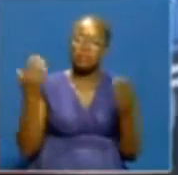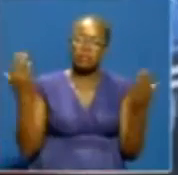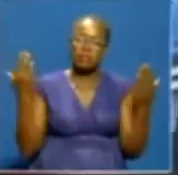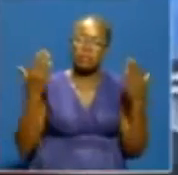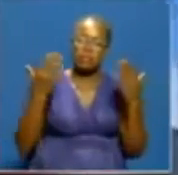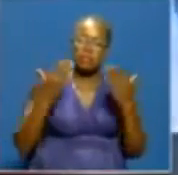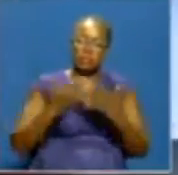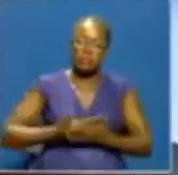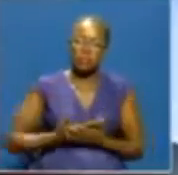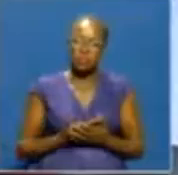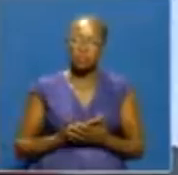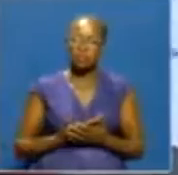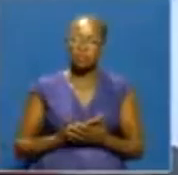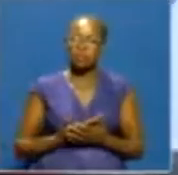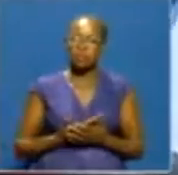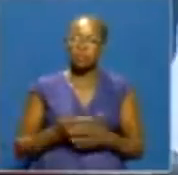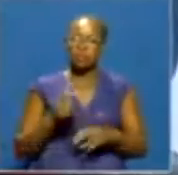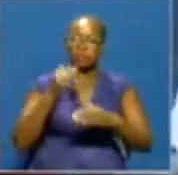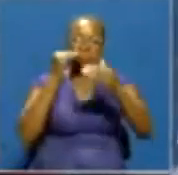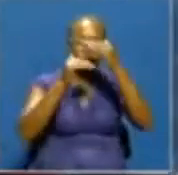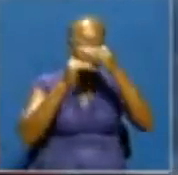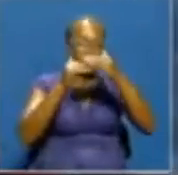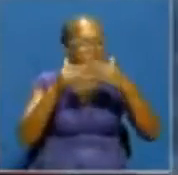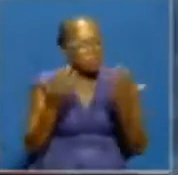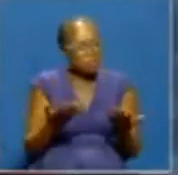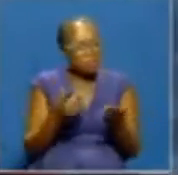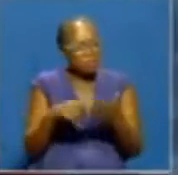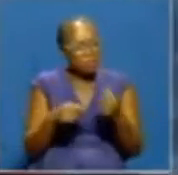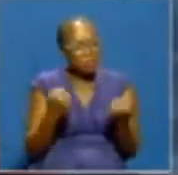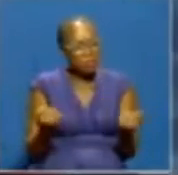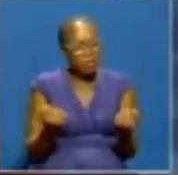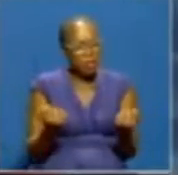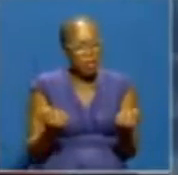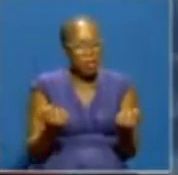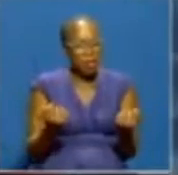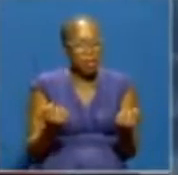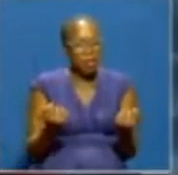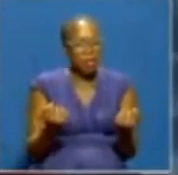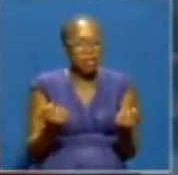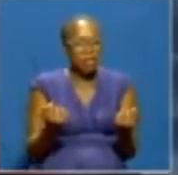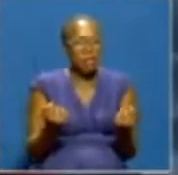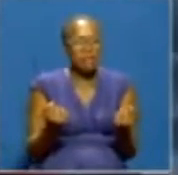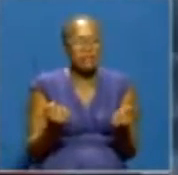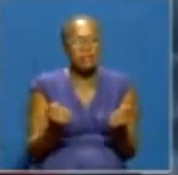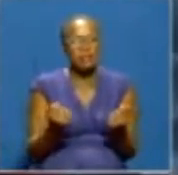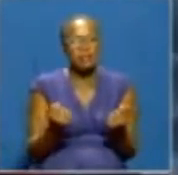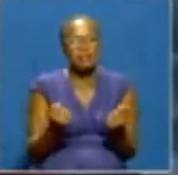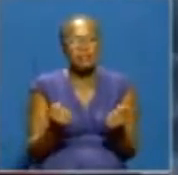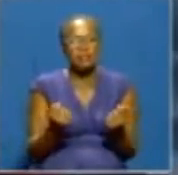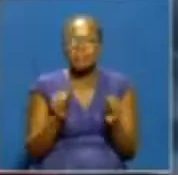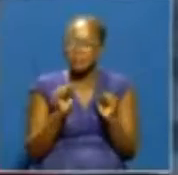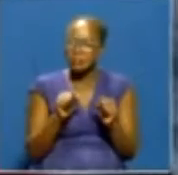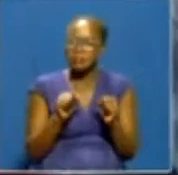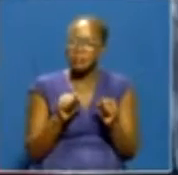naelewa kwamba ilikuwa wakati wa kafyu, kuliendaje na je waliweza hata kuangalau hata kama ni mtumba